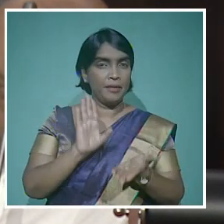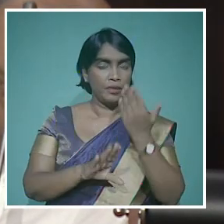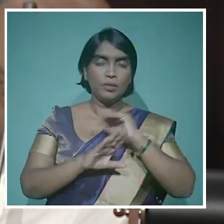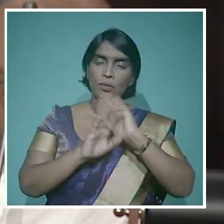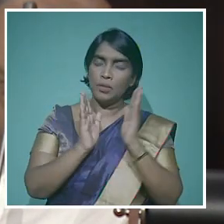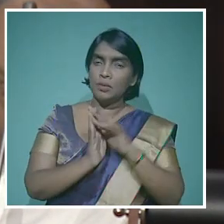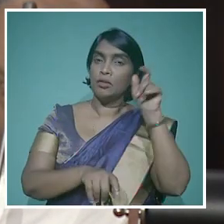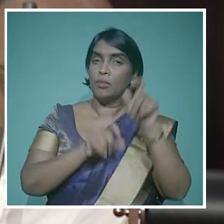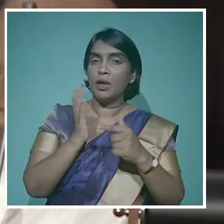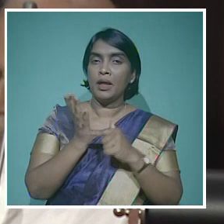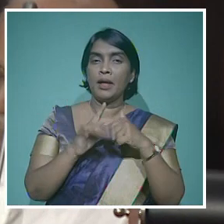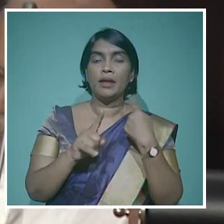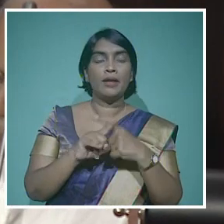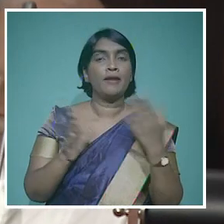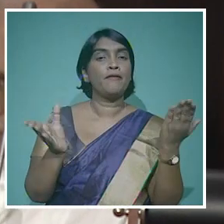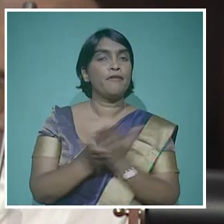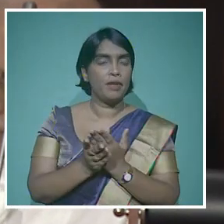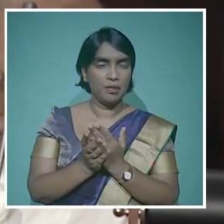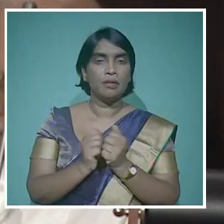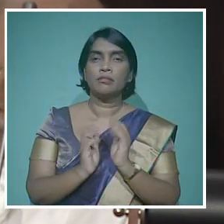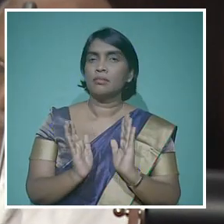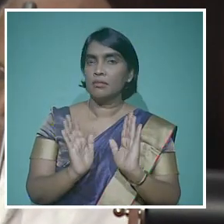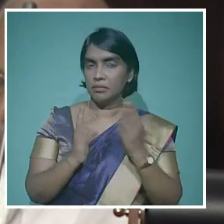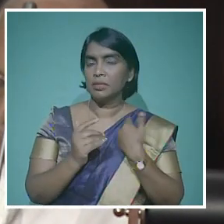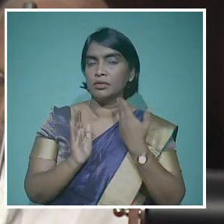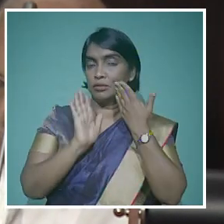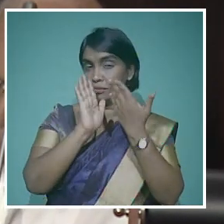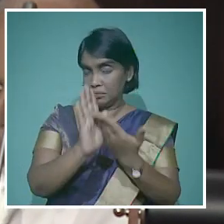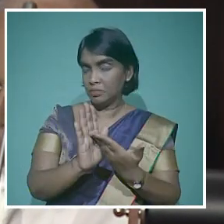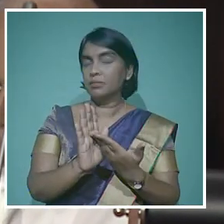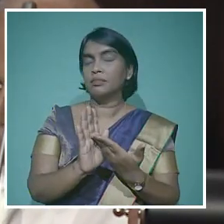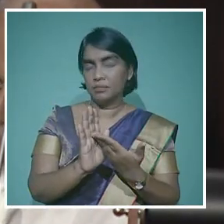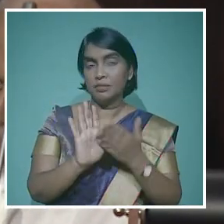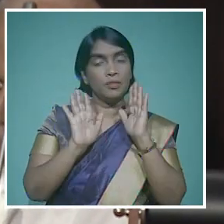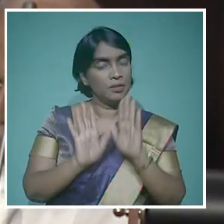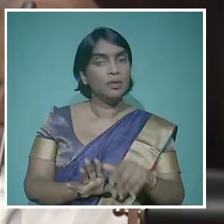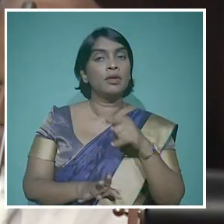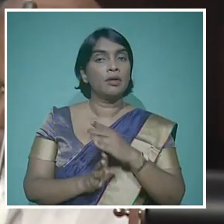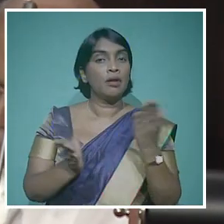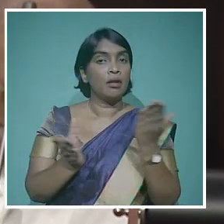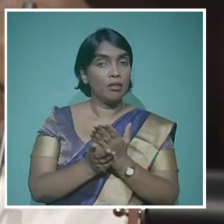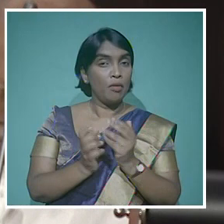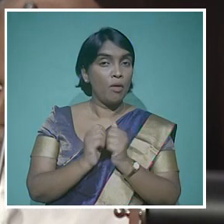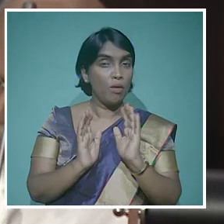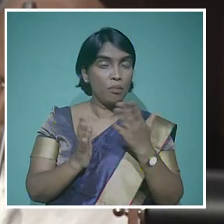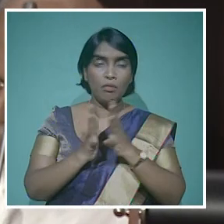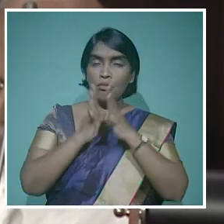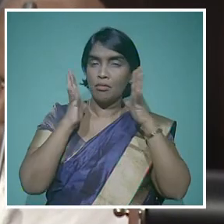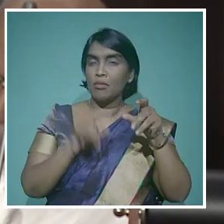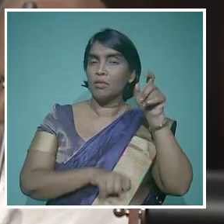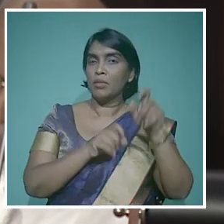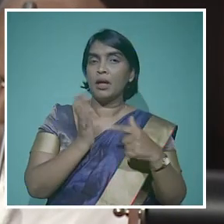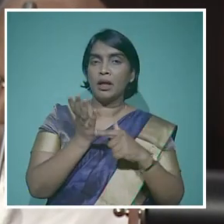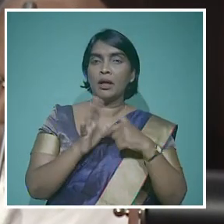සෑම අයෙකුටම බදු ගොනුවක් විවෘත කිරීමේ අවශ්‍යතාවය හඳුන්වා දෙනු ලැබුවද ගොනු විවෘත කරන ලබන්නේ බොහෝ දෙනෙකු